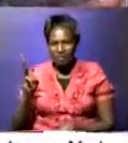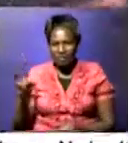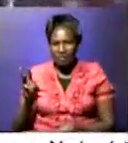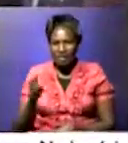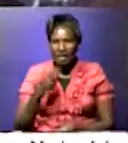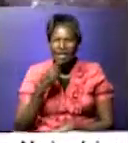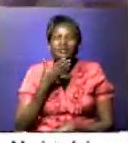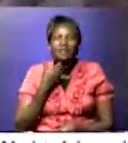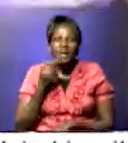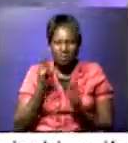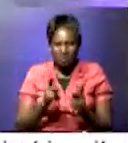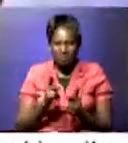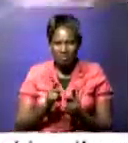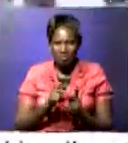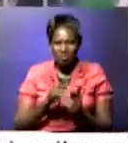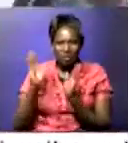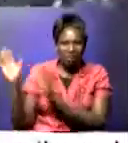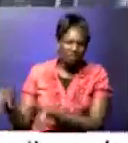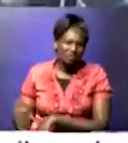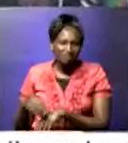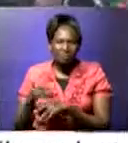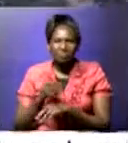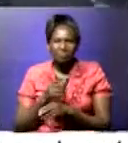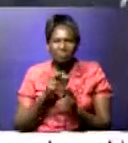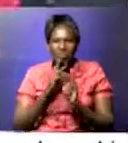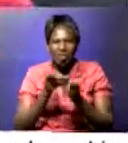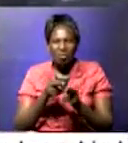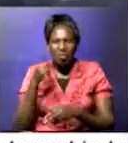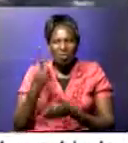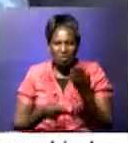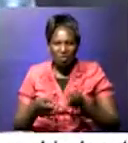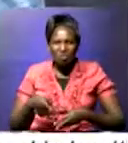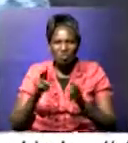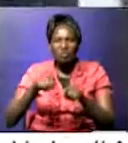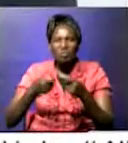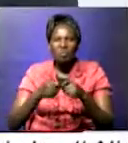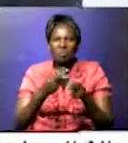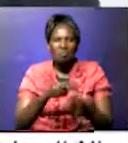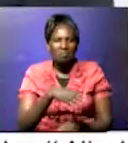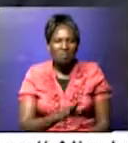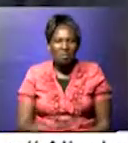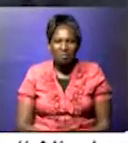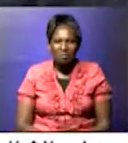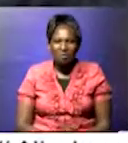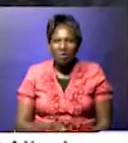na kuwataka wakazi kujiepusha na habari hiyo kwani ni njia moja ya kumharibia jina.